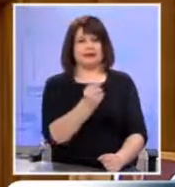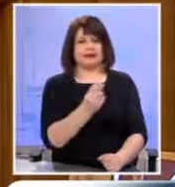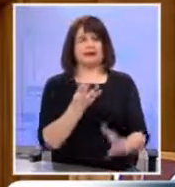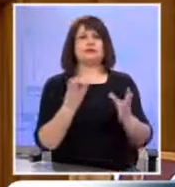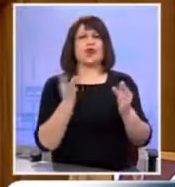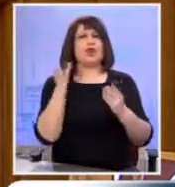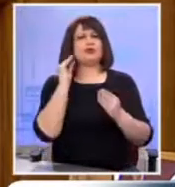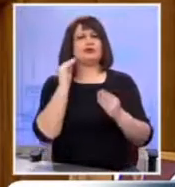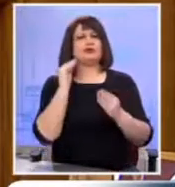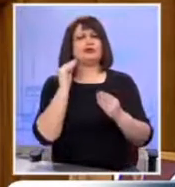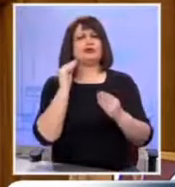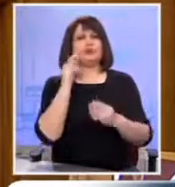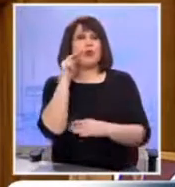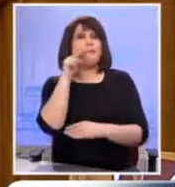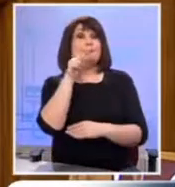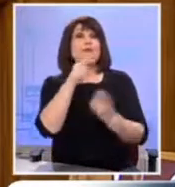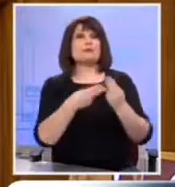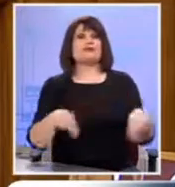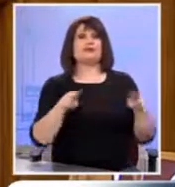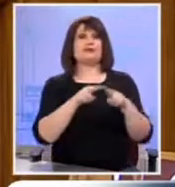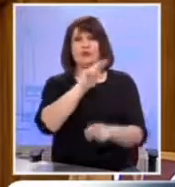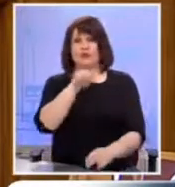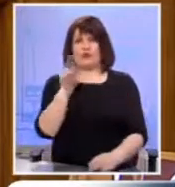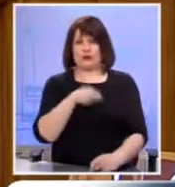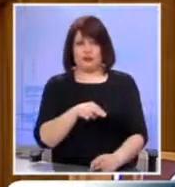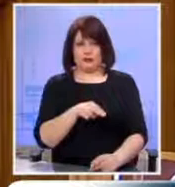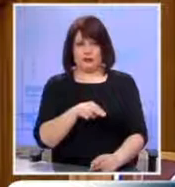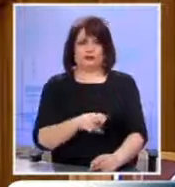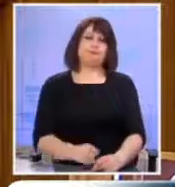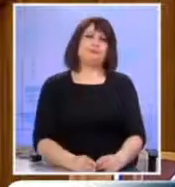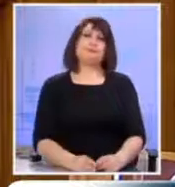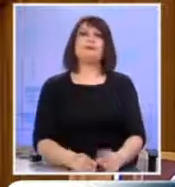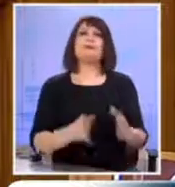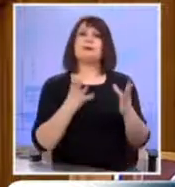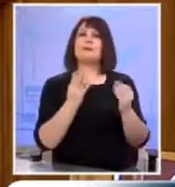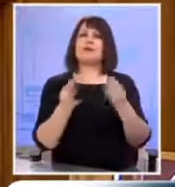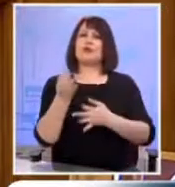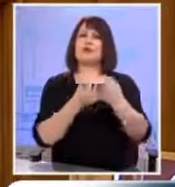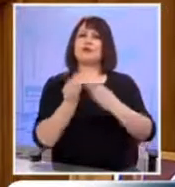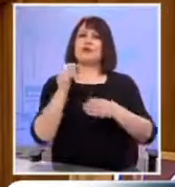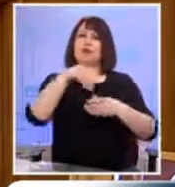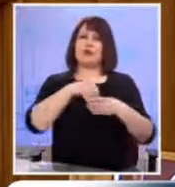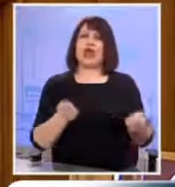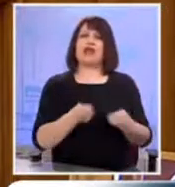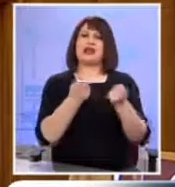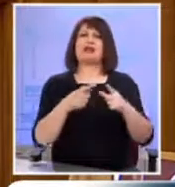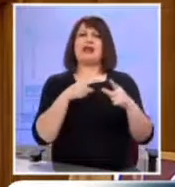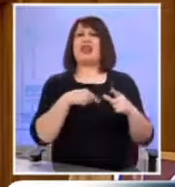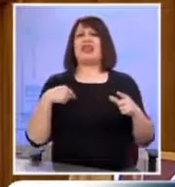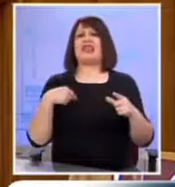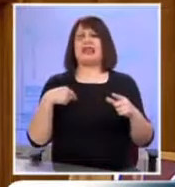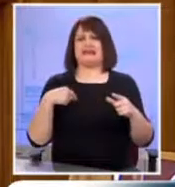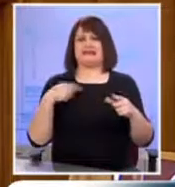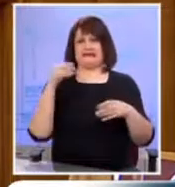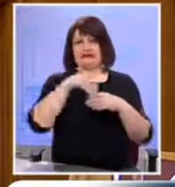πολλά για το εποπτικό συμβούλιο που καταργείται. Ακούστηκαν πολλά για τη συμμετοχή των εργαζομένων στη διοίκηση. Να